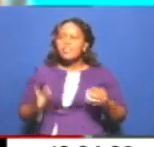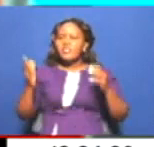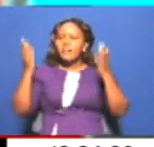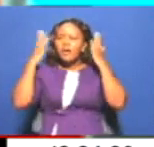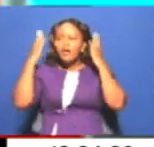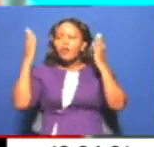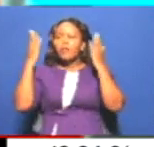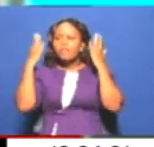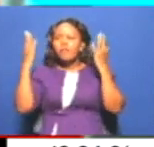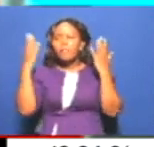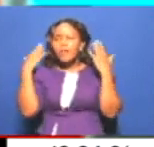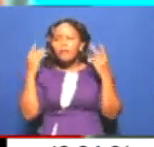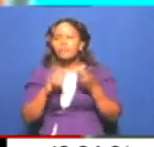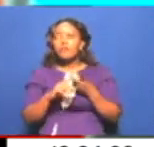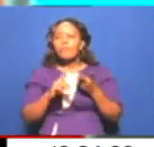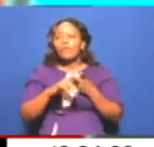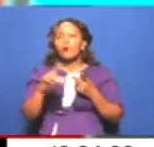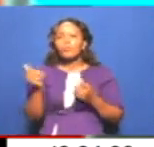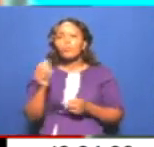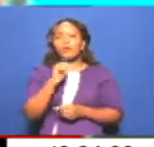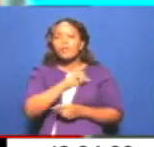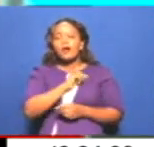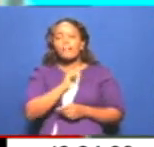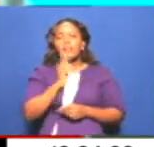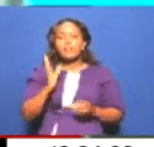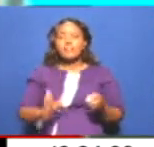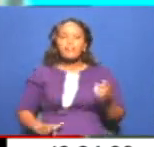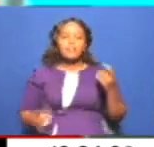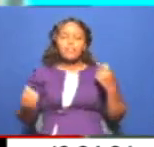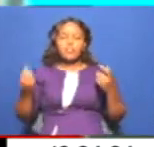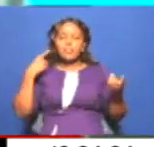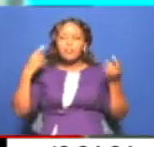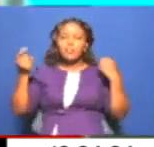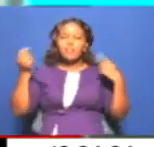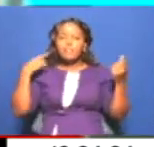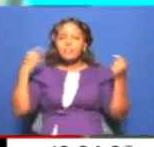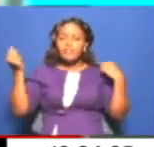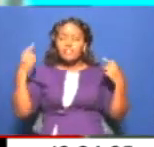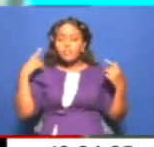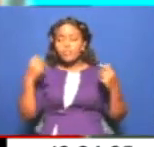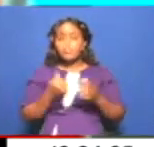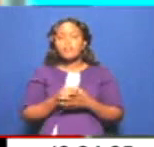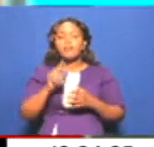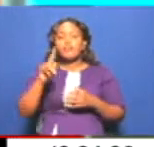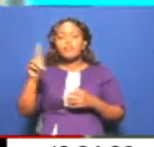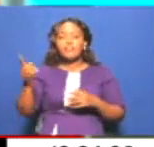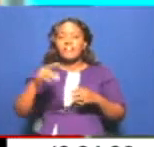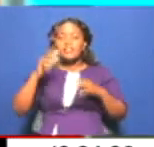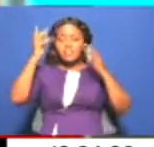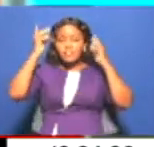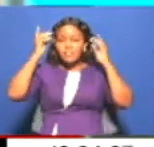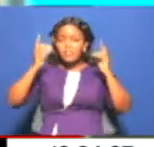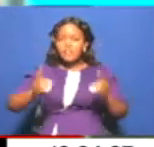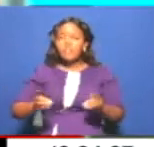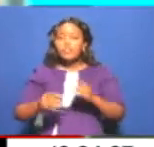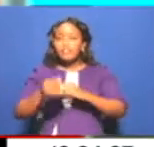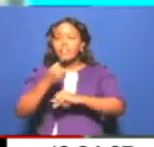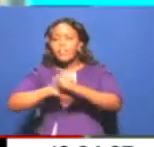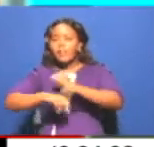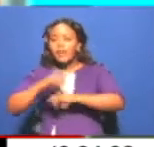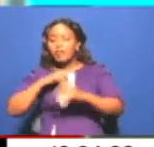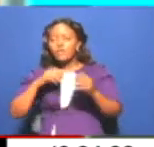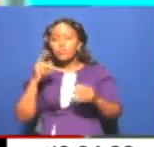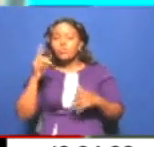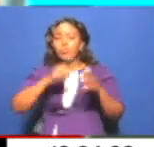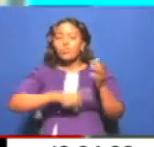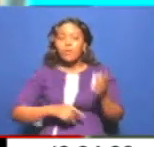bado ya Senator Wakiricho. Hatua tuliyochukua ya mwanzo ama hatua iliyochukuliwa na viongozi wetu ni